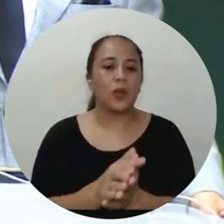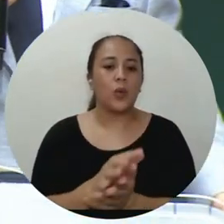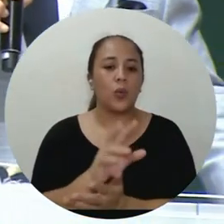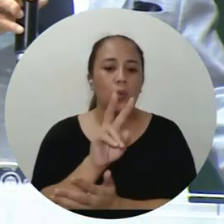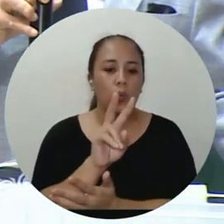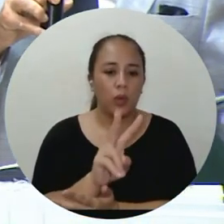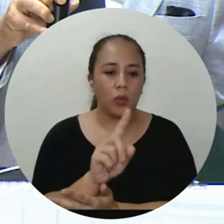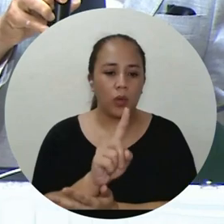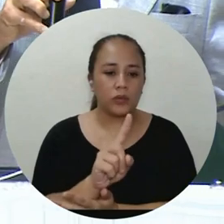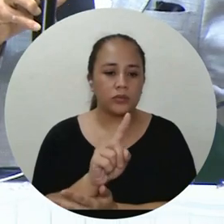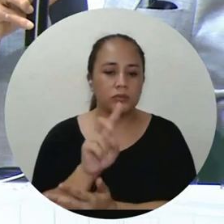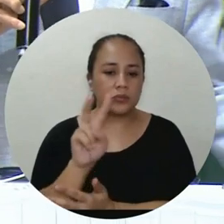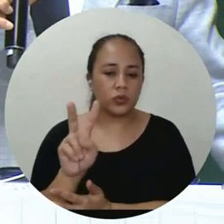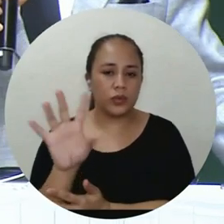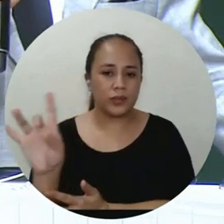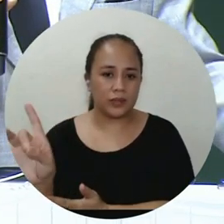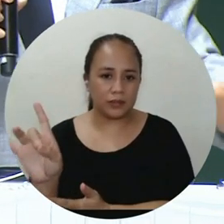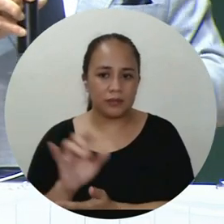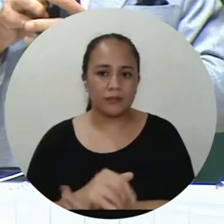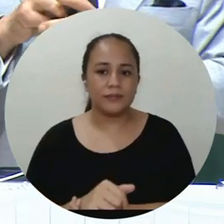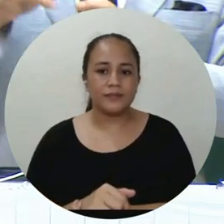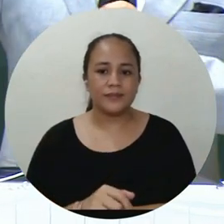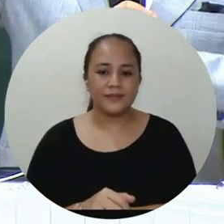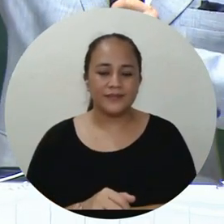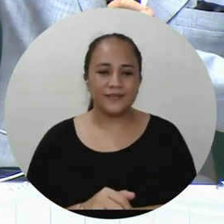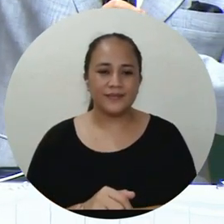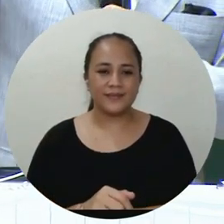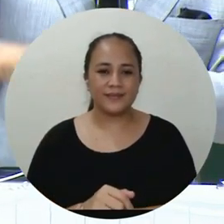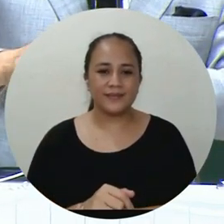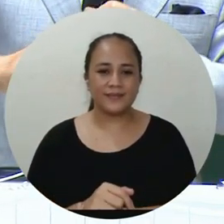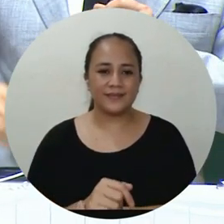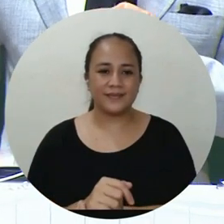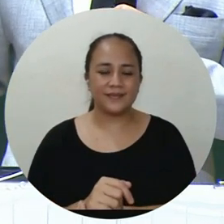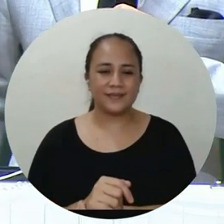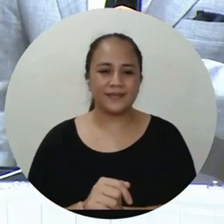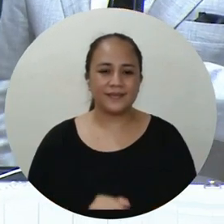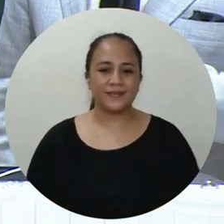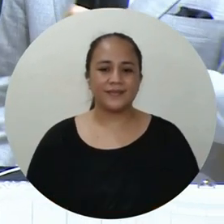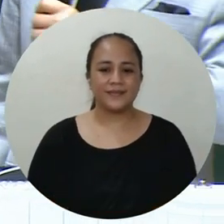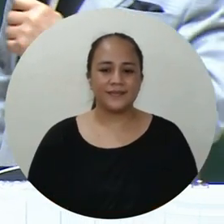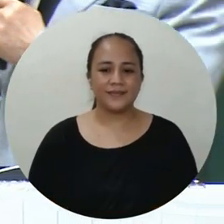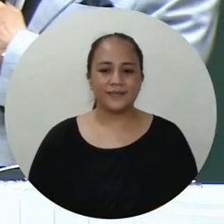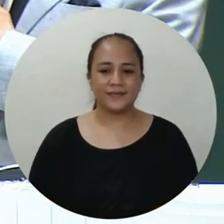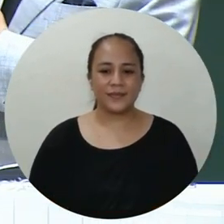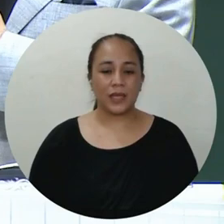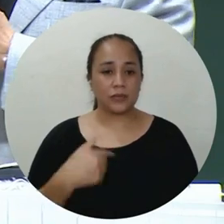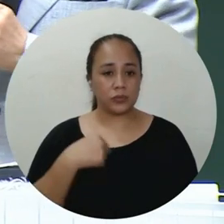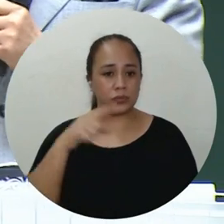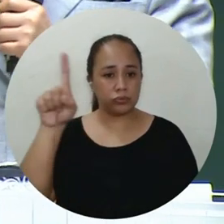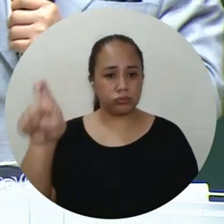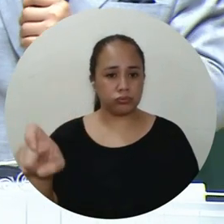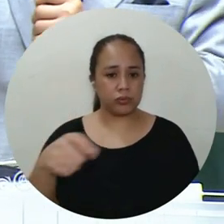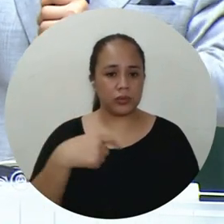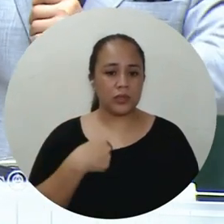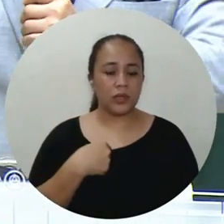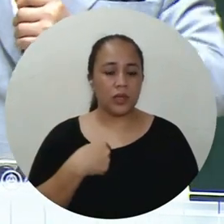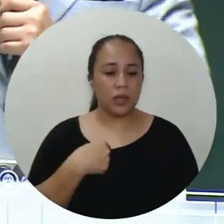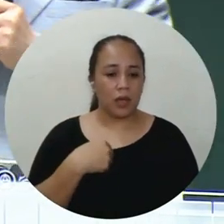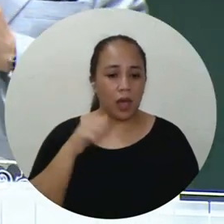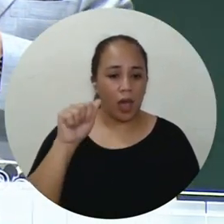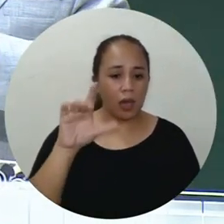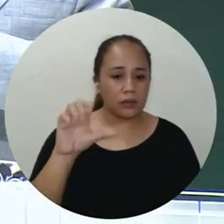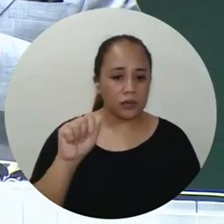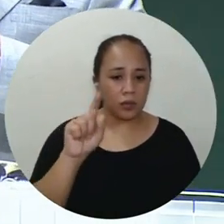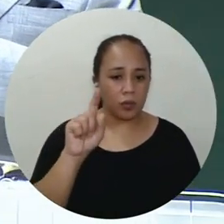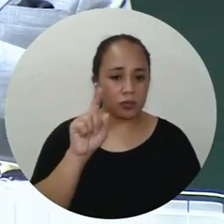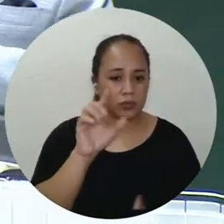1장 1절, 3절, 8절이 66권 성경 전체 결론이에요. So Acts 1, verse 1, 3, and 8